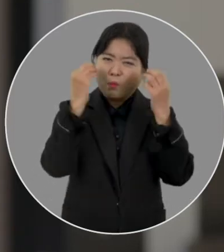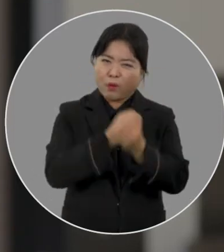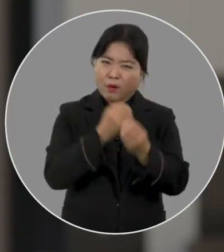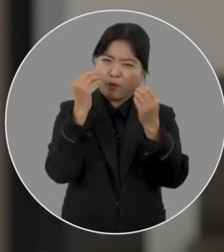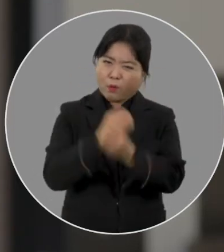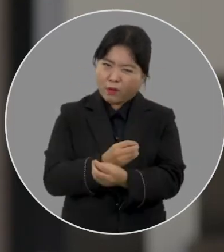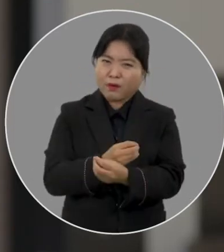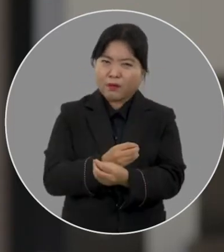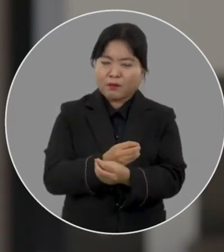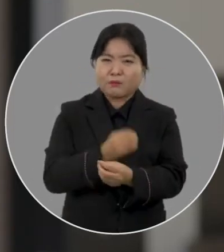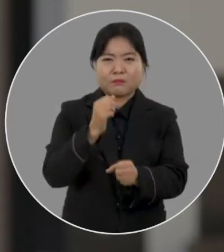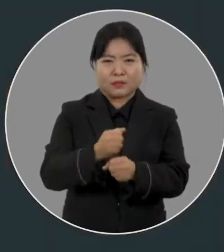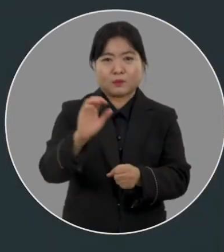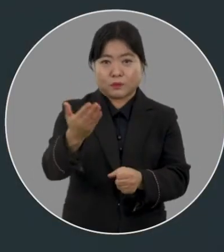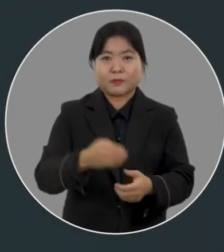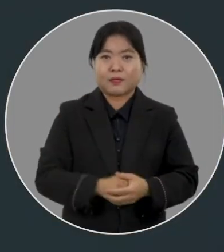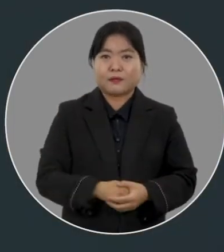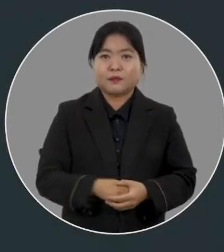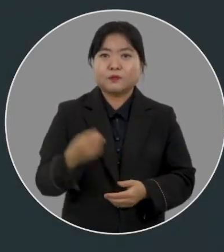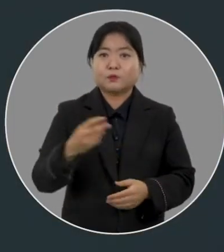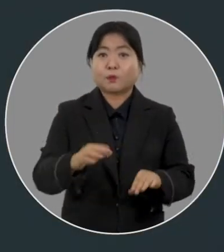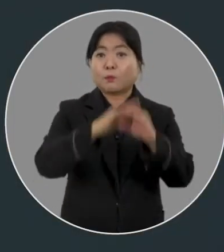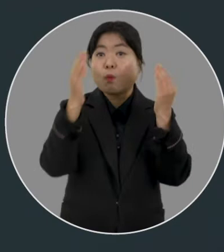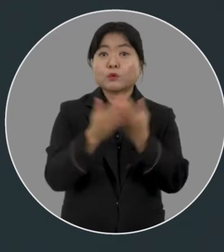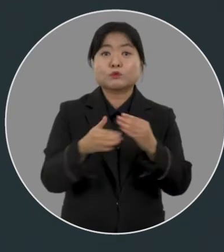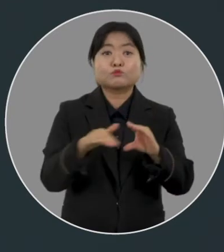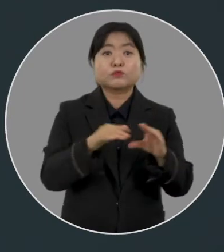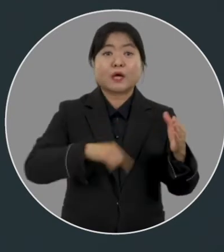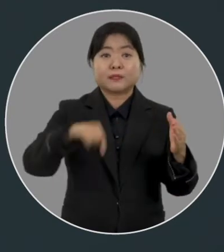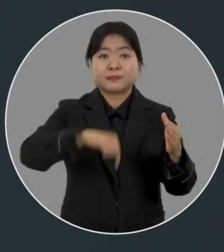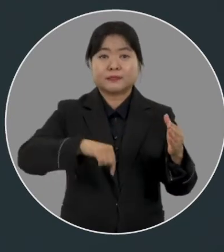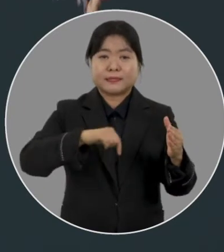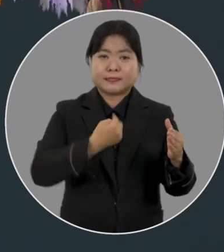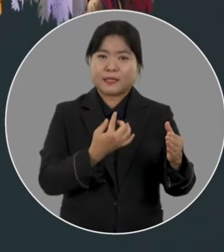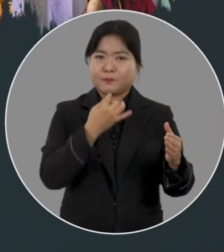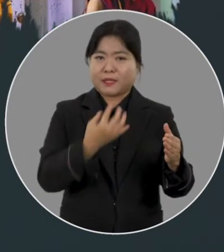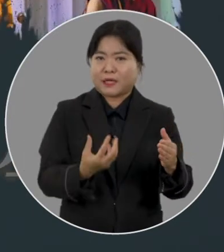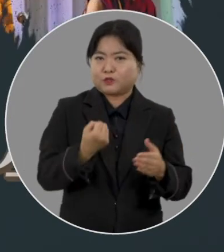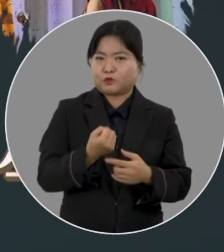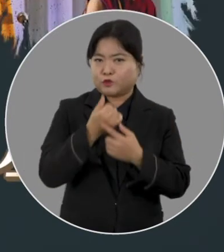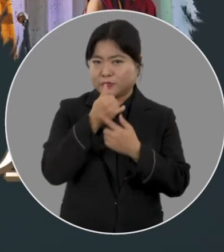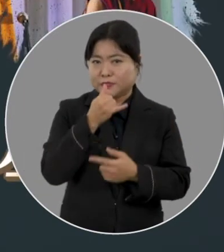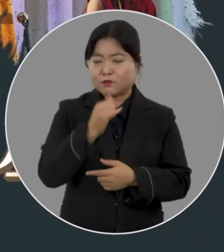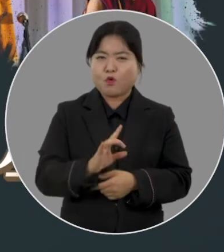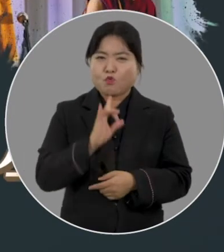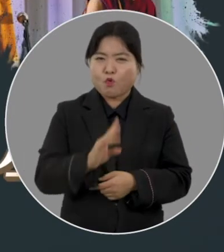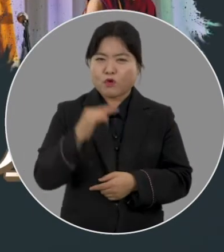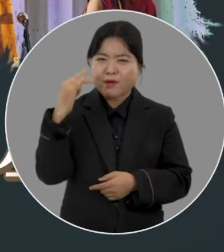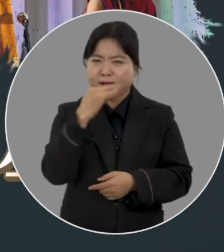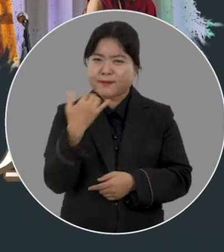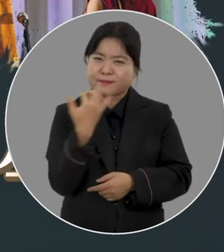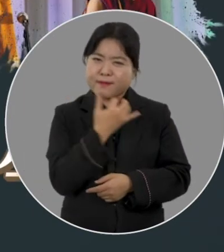불필요한 오해를 낳게 됩니다. 그리고 모든 문화에는 자기만이 가지고 있는 고유한